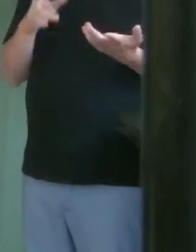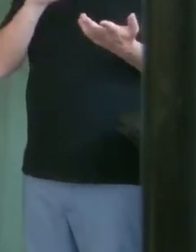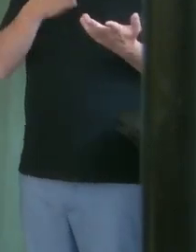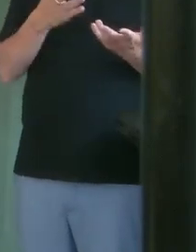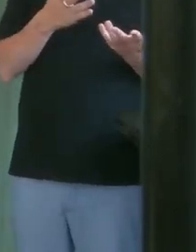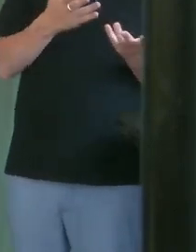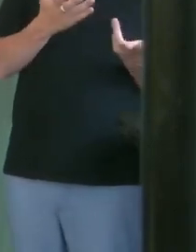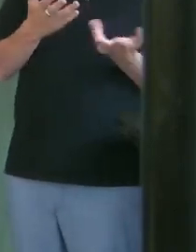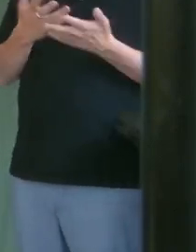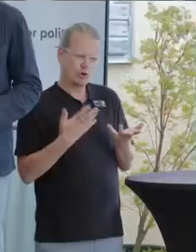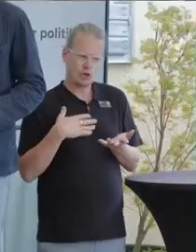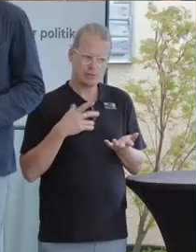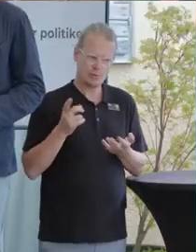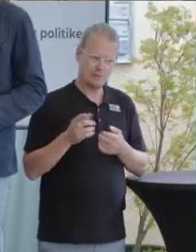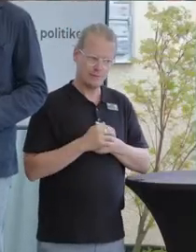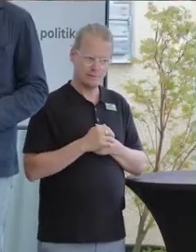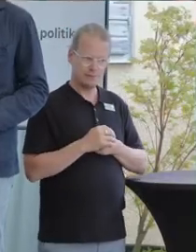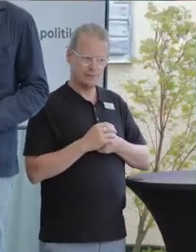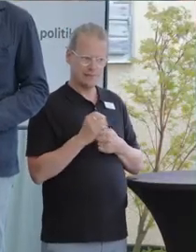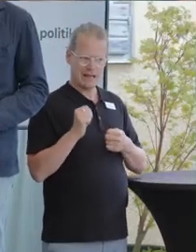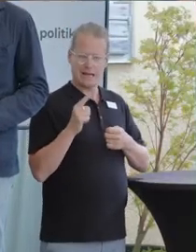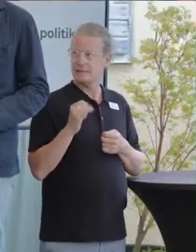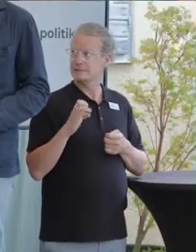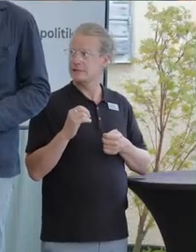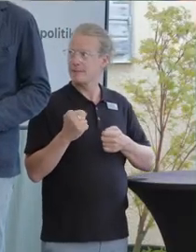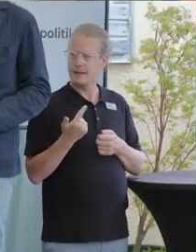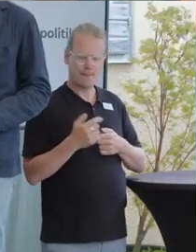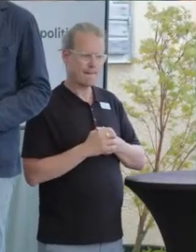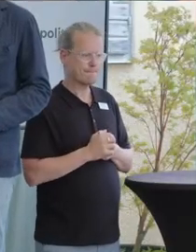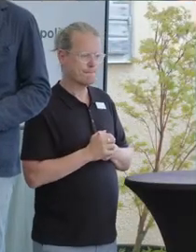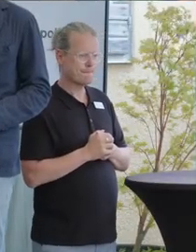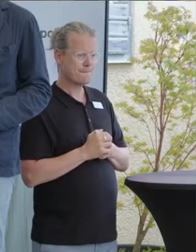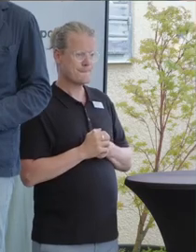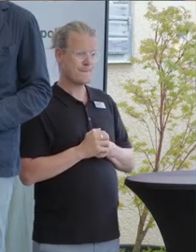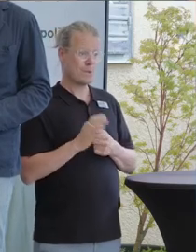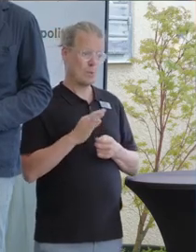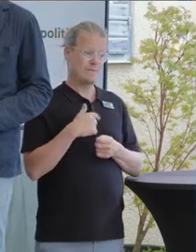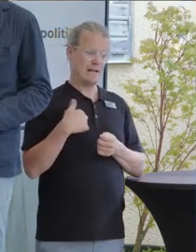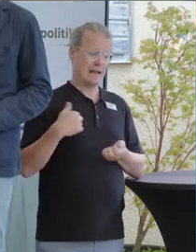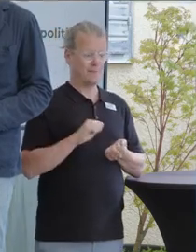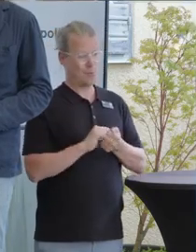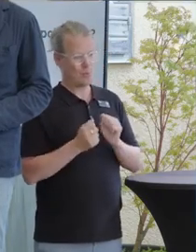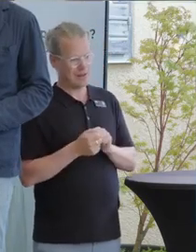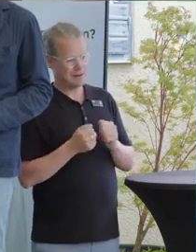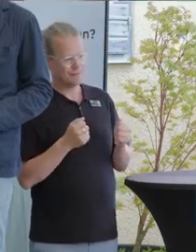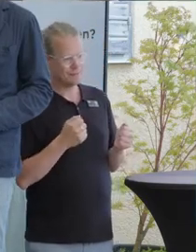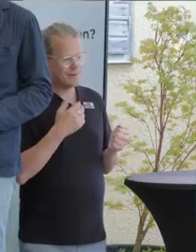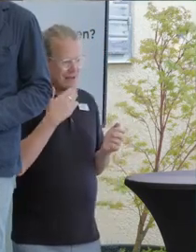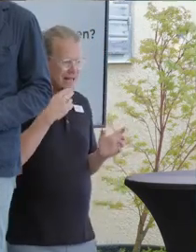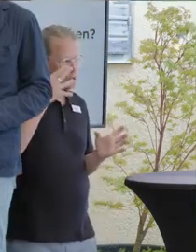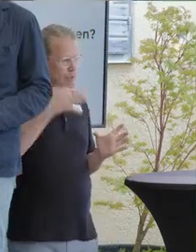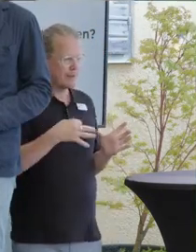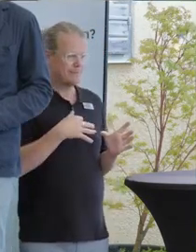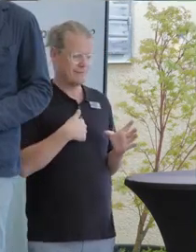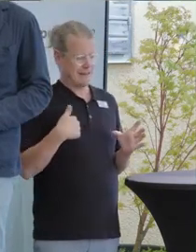känner bara, det är så här, jag tycker att om man tittar tillbaka på hur vi som politiker också är, vilken kunskap vi har kring det här. Ja. Det är jätteviktigt att vi förstår